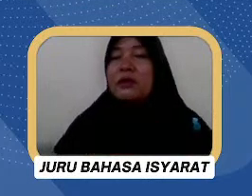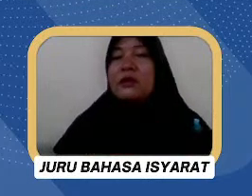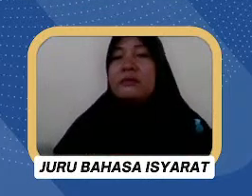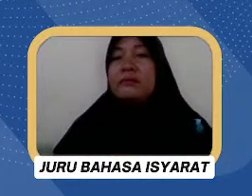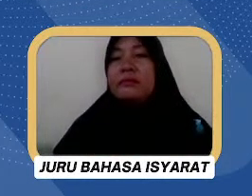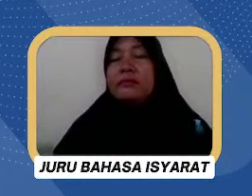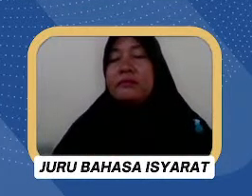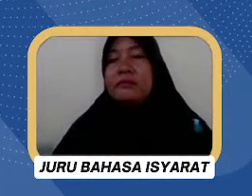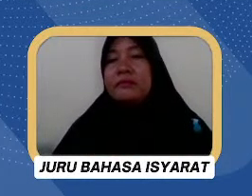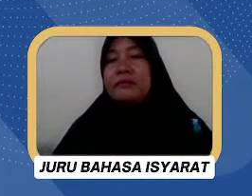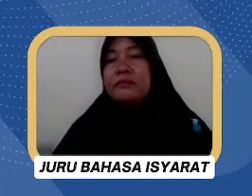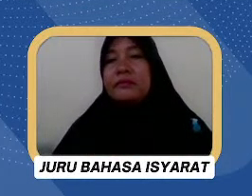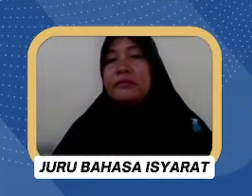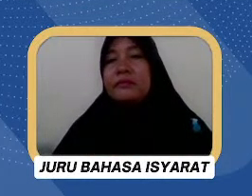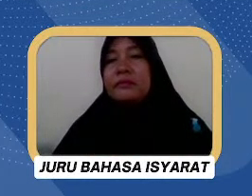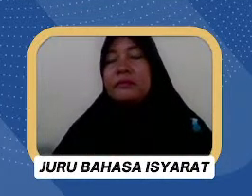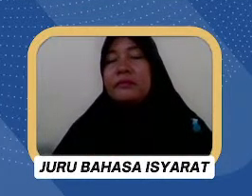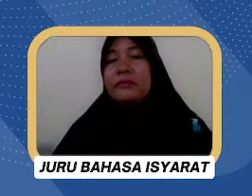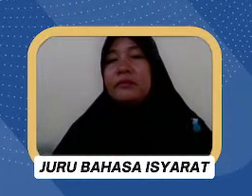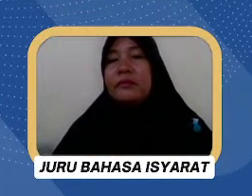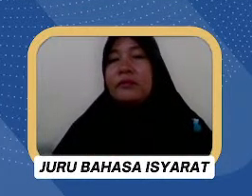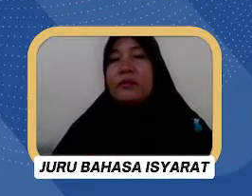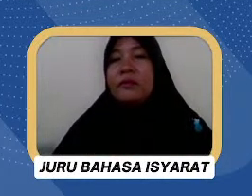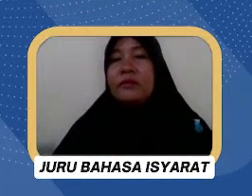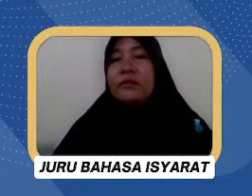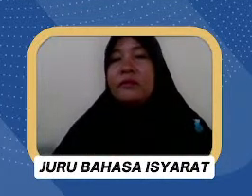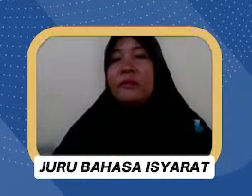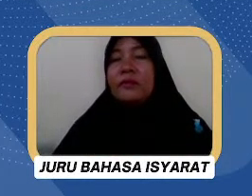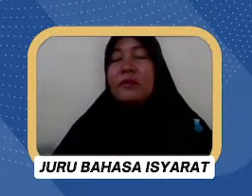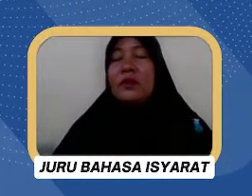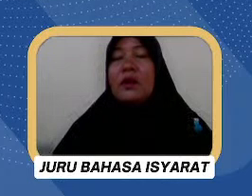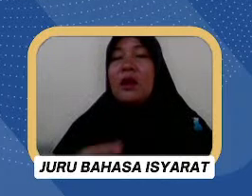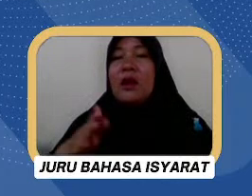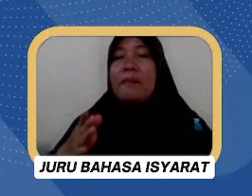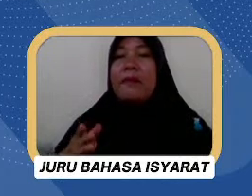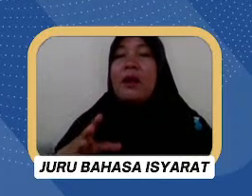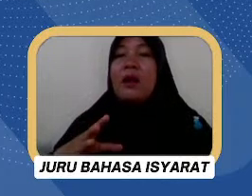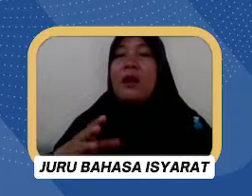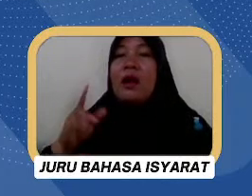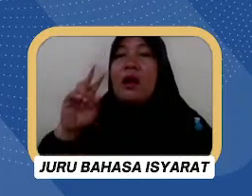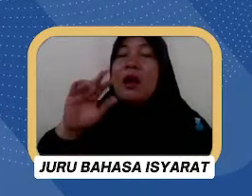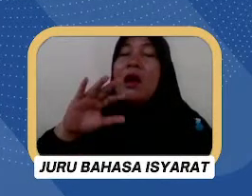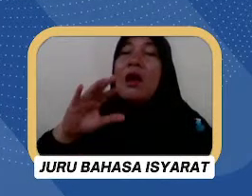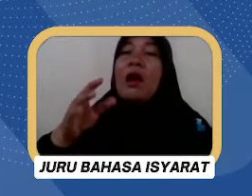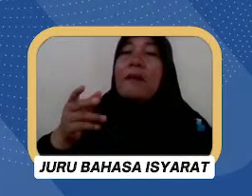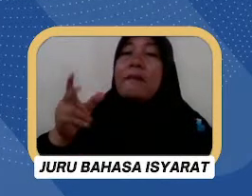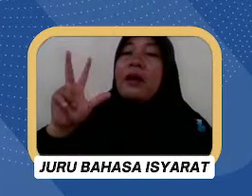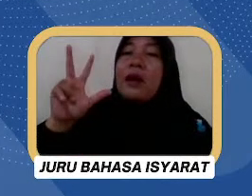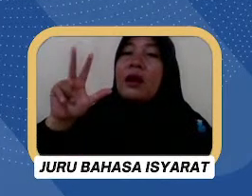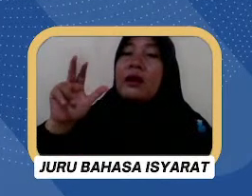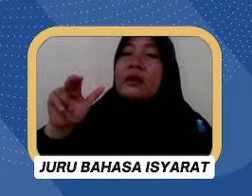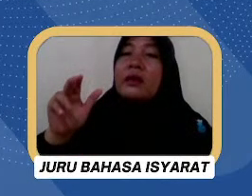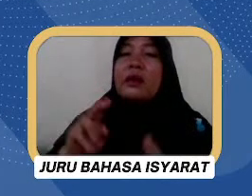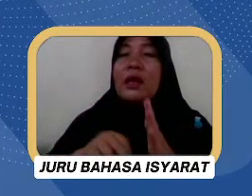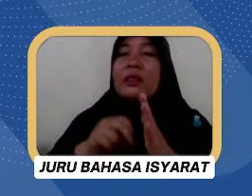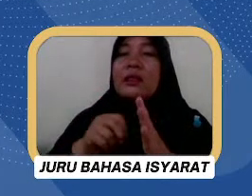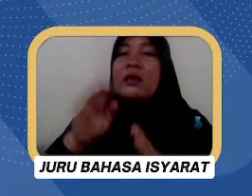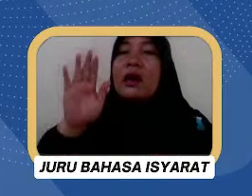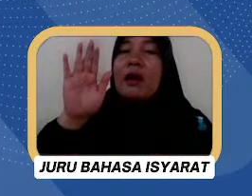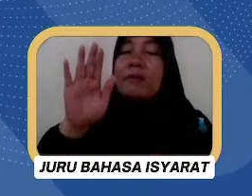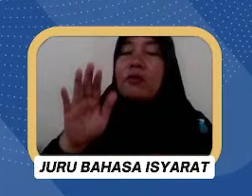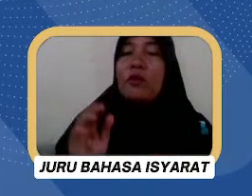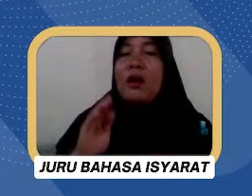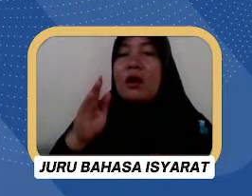yang penting, apalagi kebijakan yang menyangkut orang banyak, tentunya ini harus